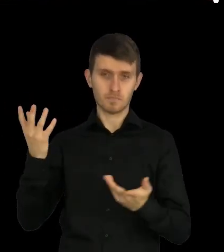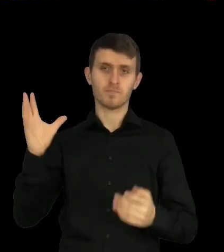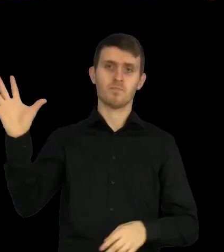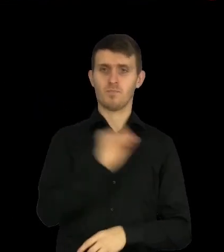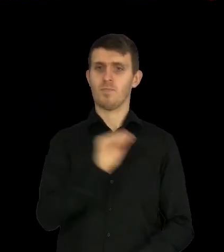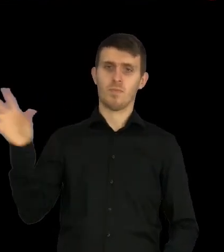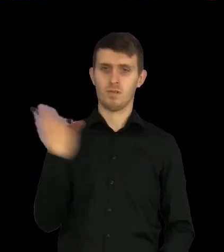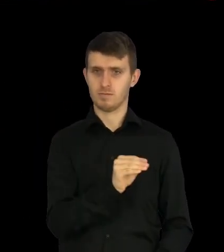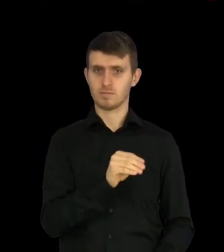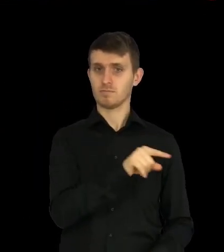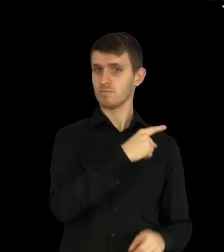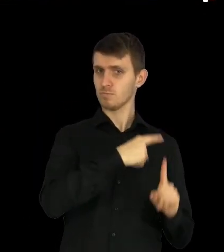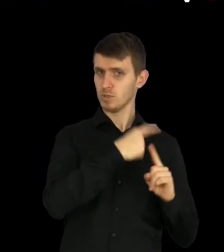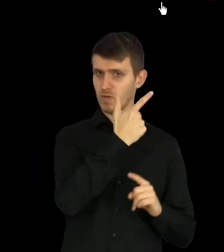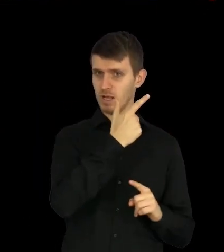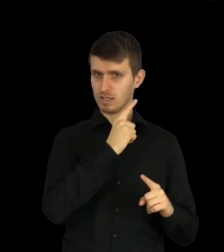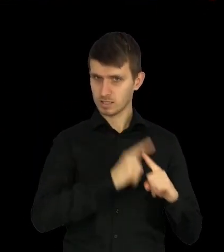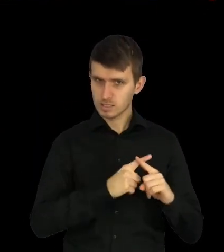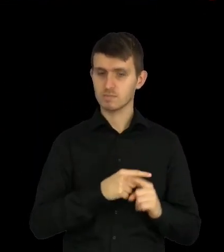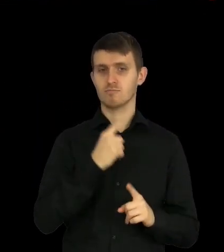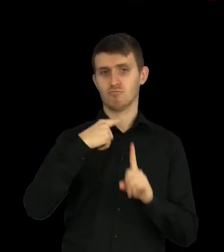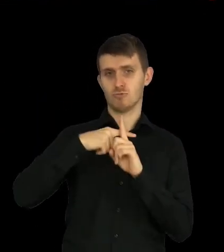plus Y kwadrat.